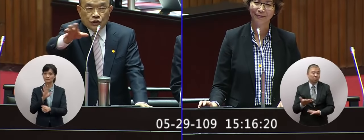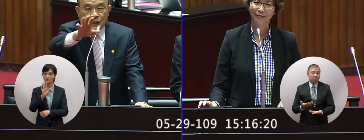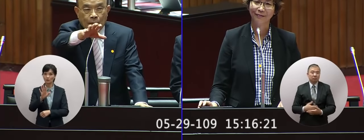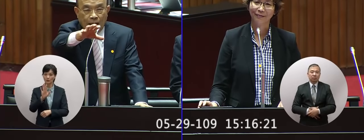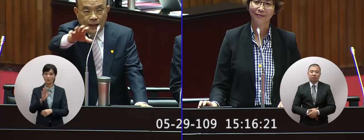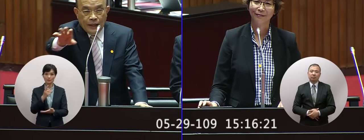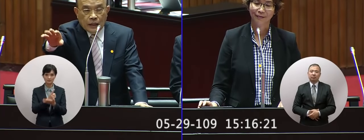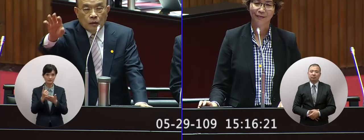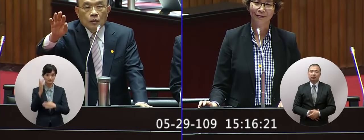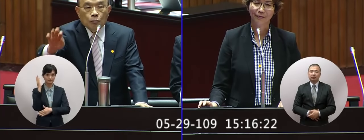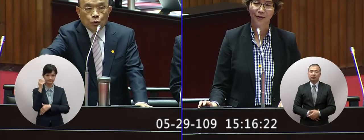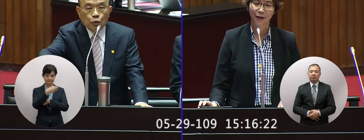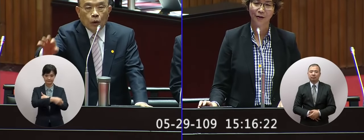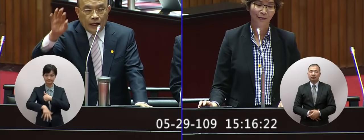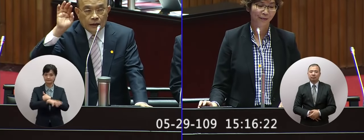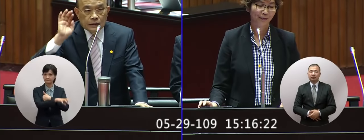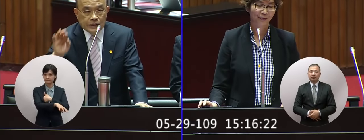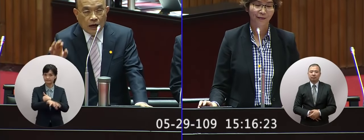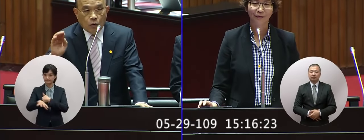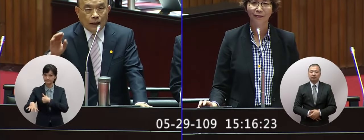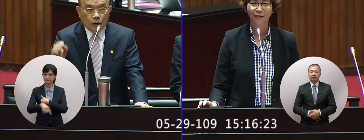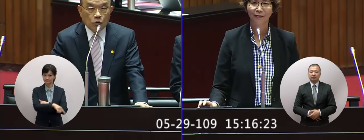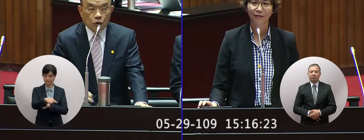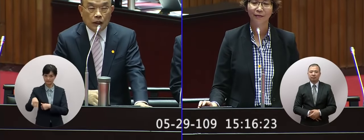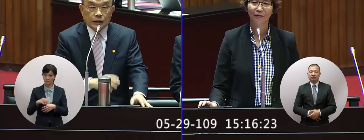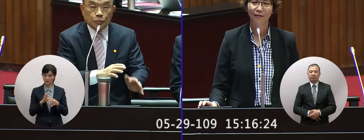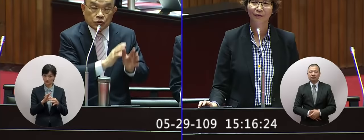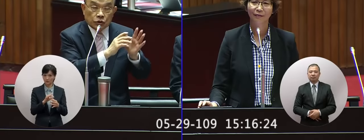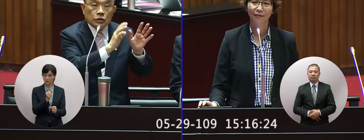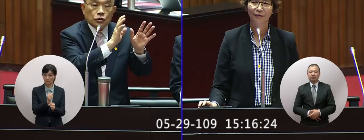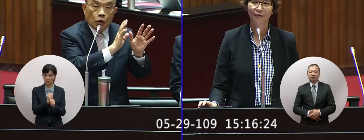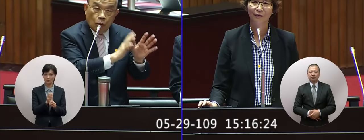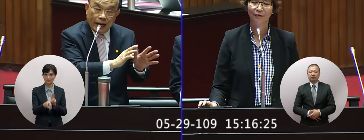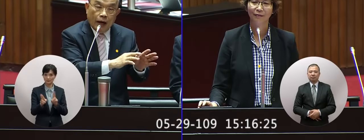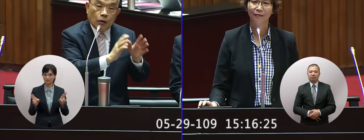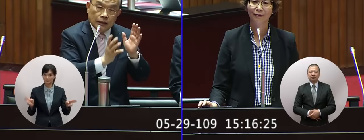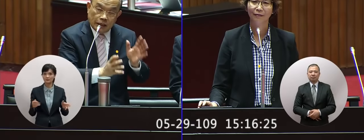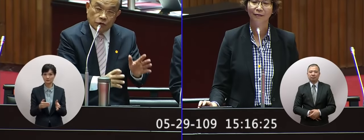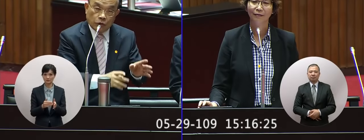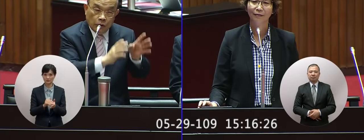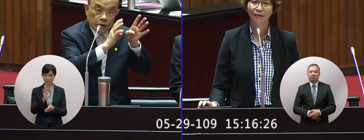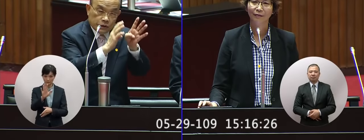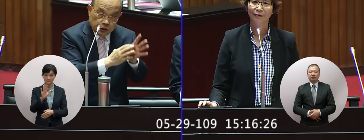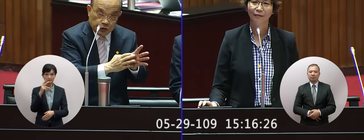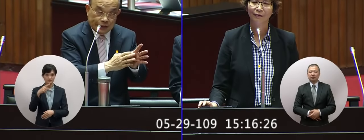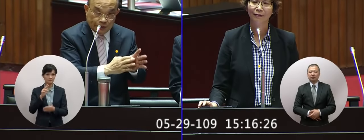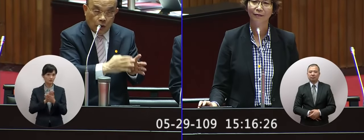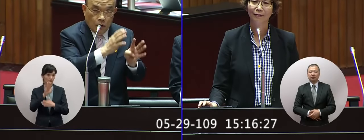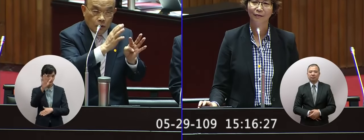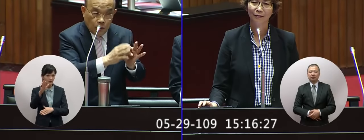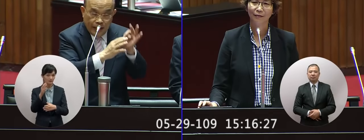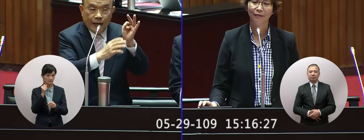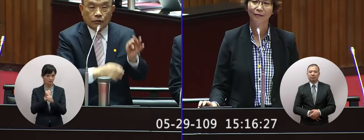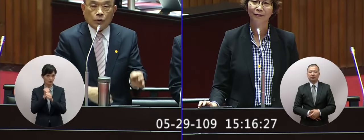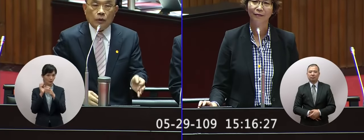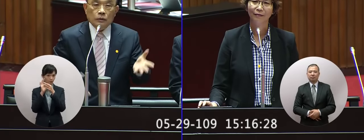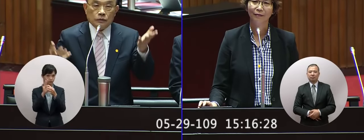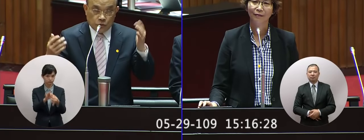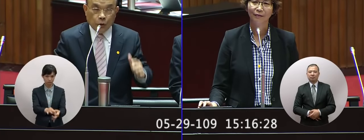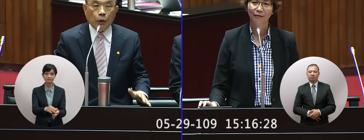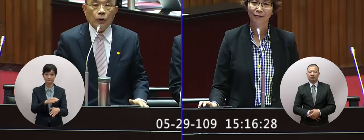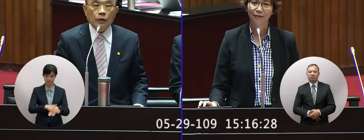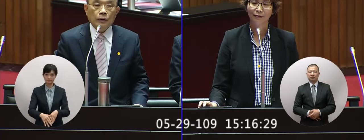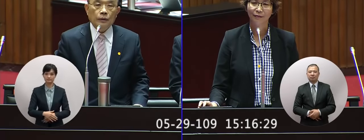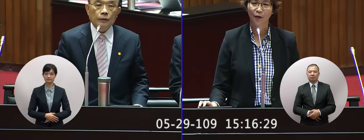落实在每一个部会相关的工作，而且不是说未来，我刚才有说继续在做，未来要